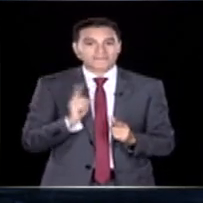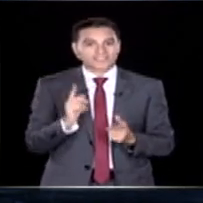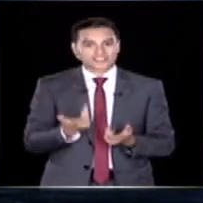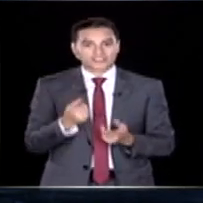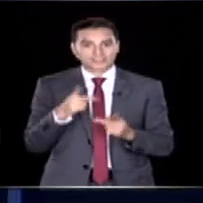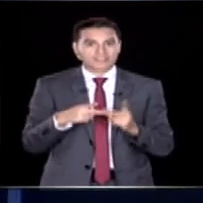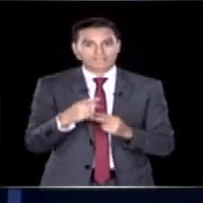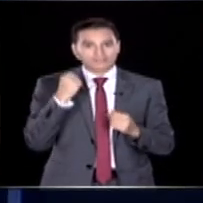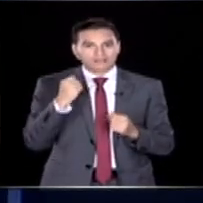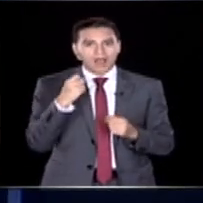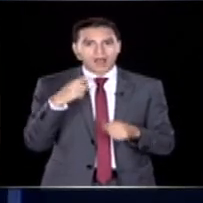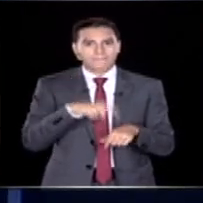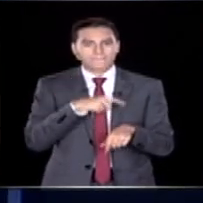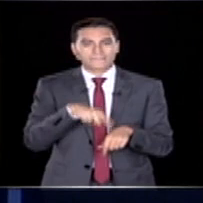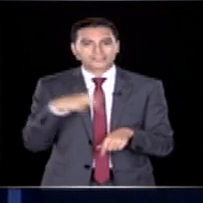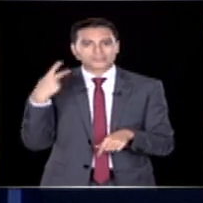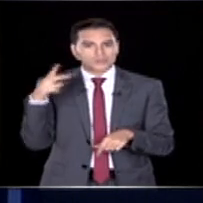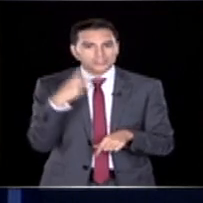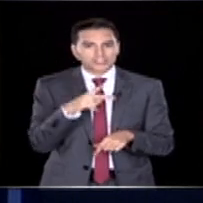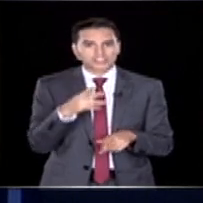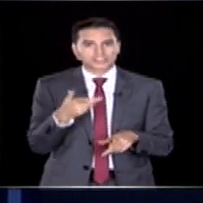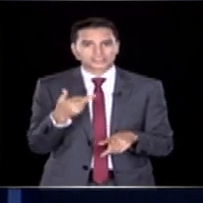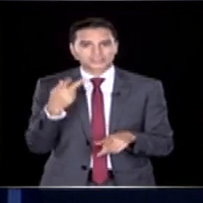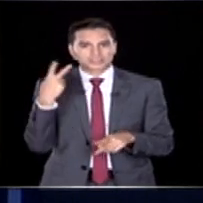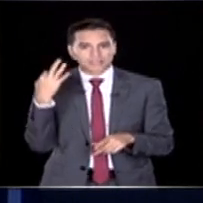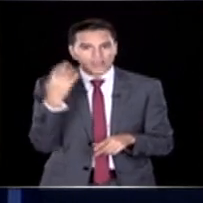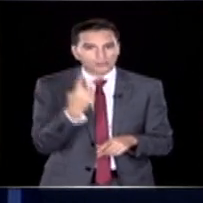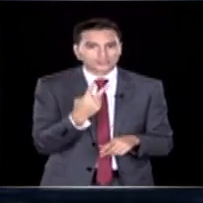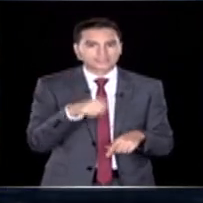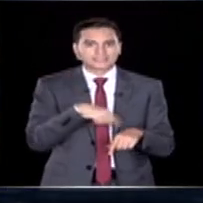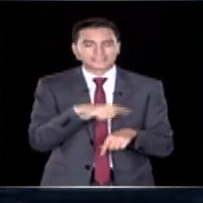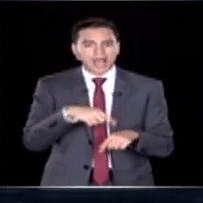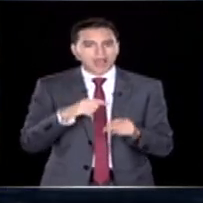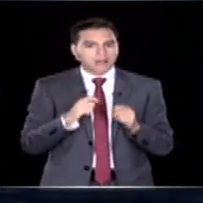صح. حاجة وعشرين ساعة. رحلة